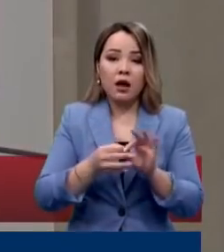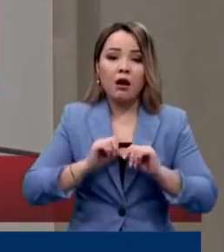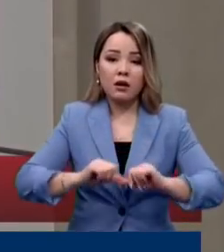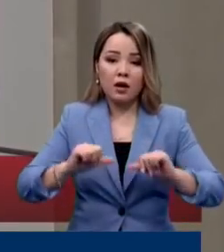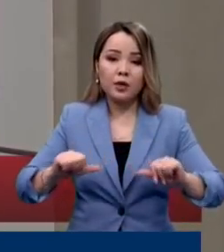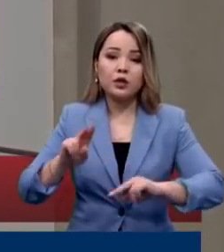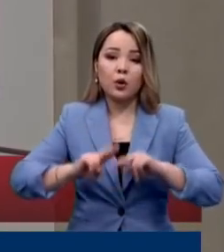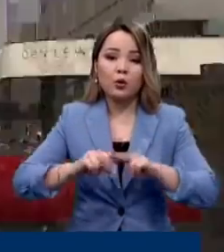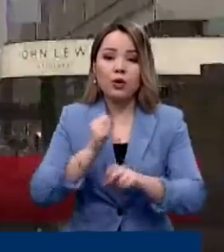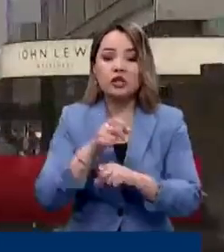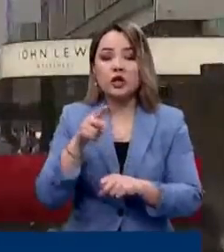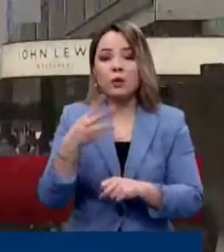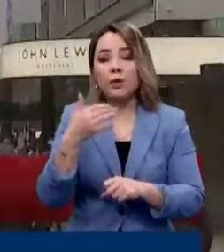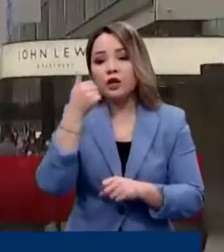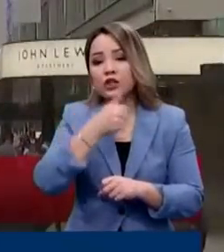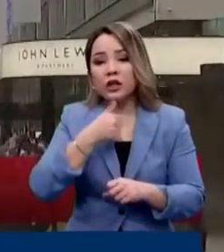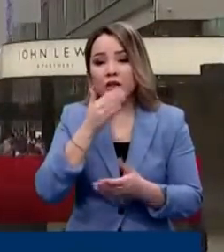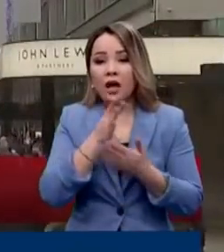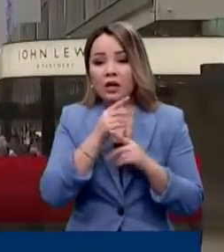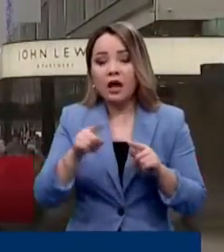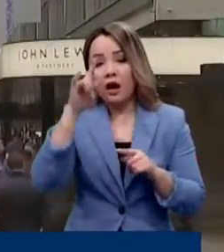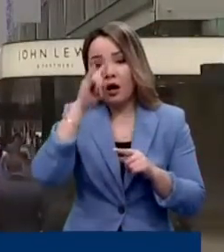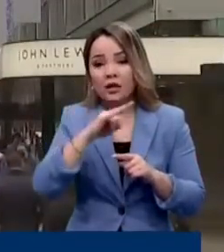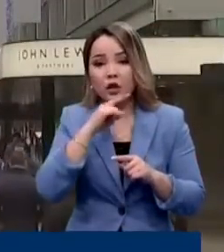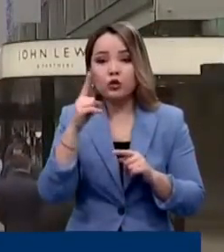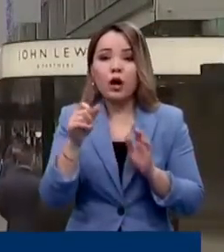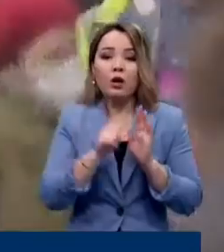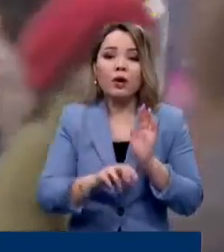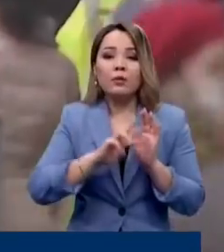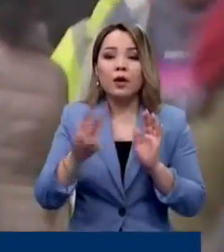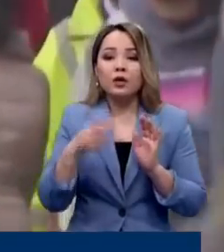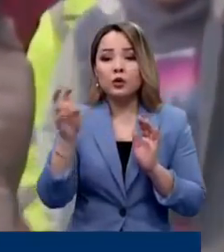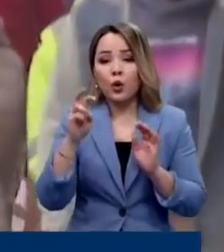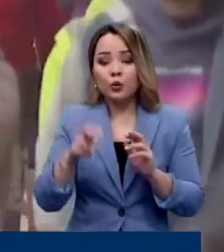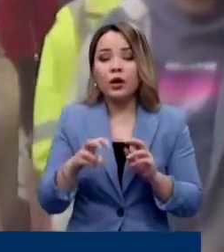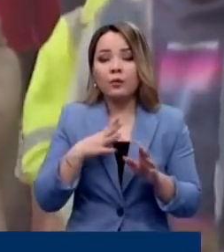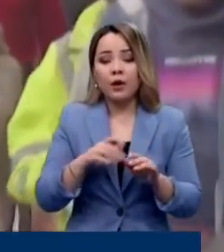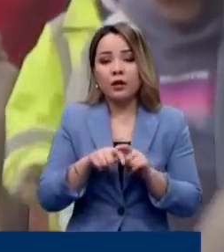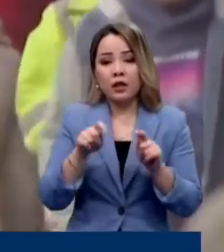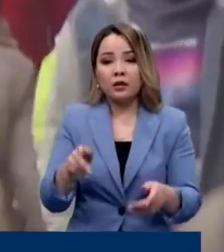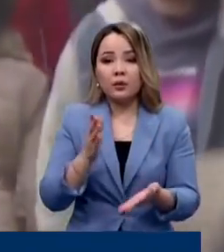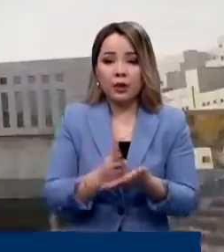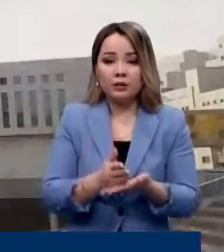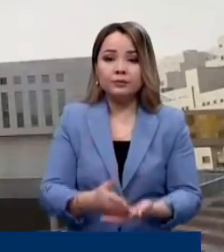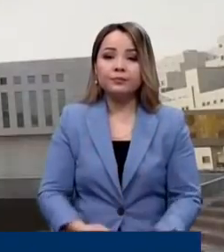құрды. Жалпы 25 жылда Қазақтың 160 миллиард доллар ақшасы офшорға шығарылған.